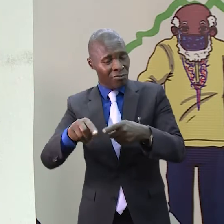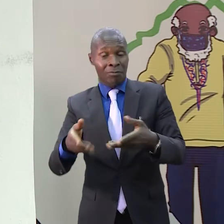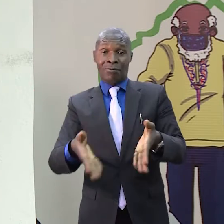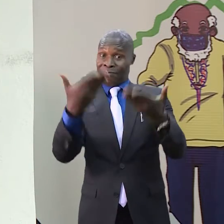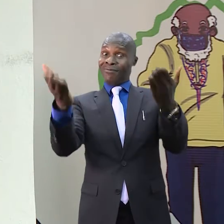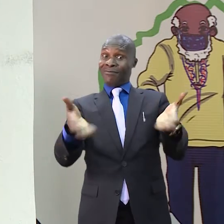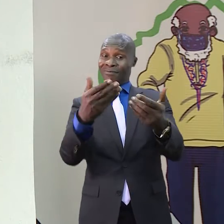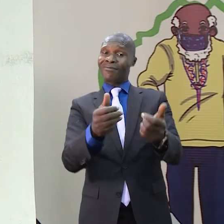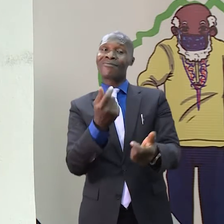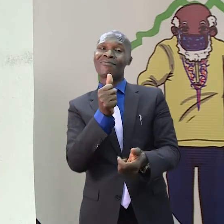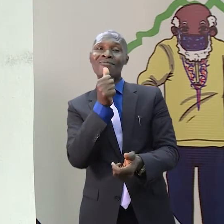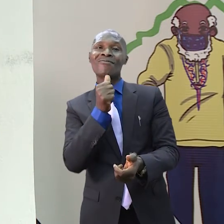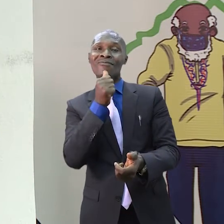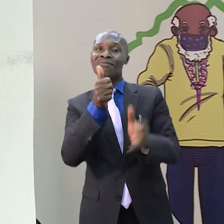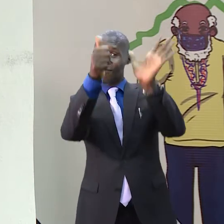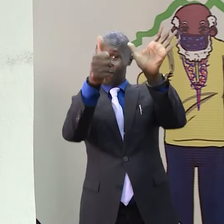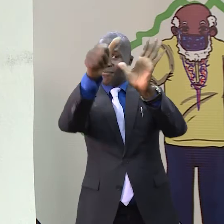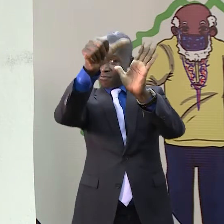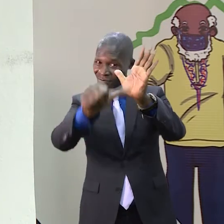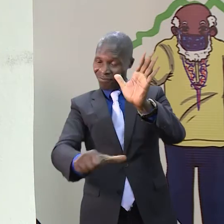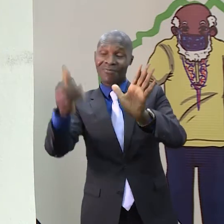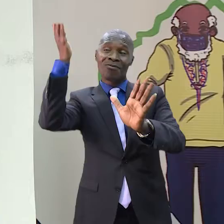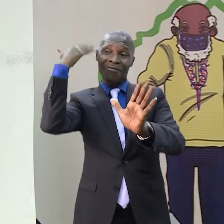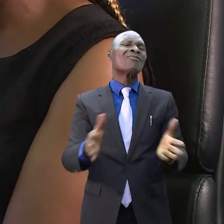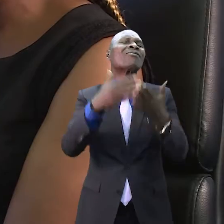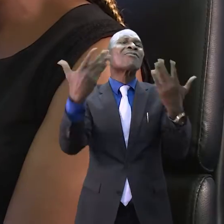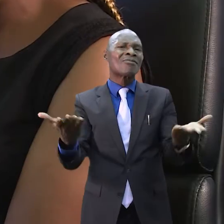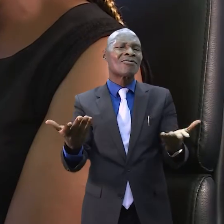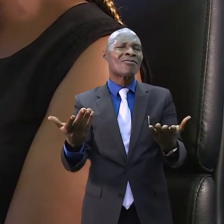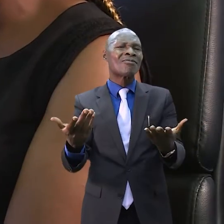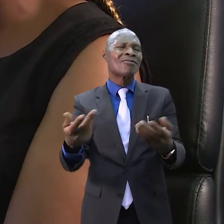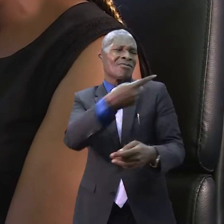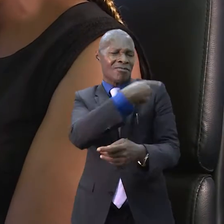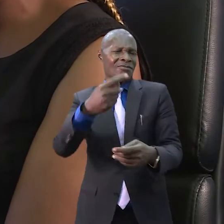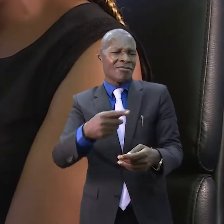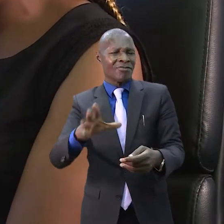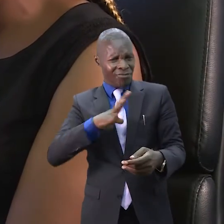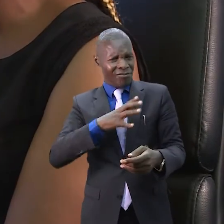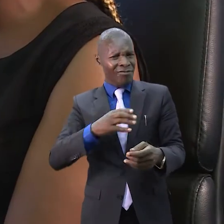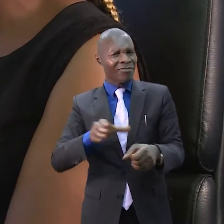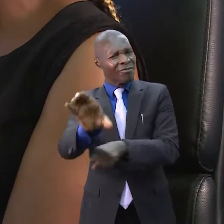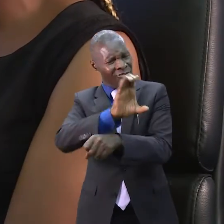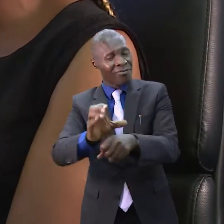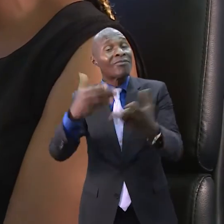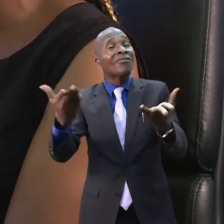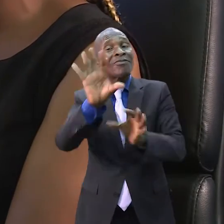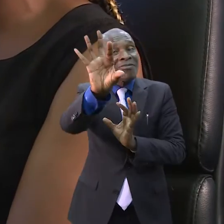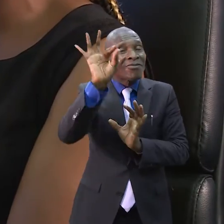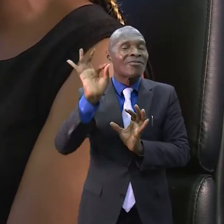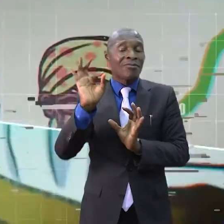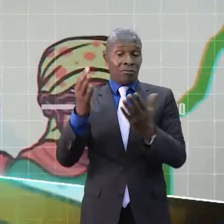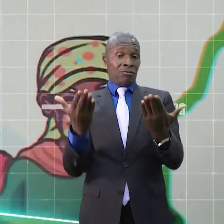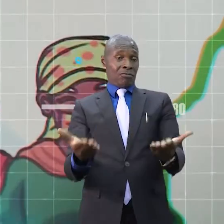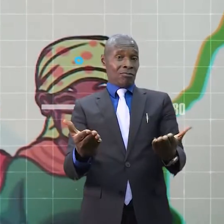de patienter même 6 mois avant de prendre les vaccins. Quels sont les vaccins disponibles au Cameroun et lesquels